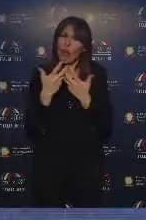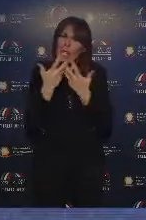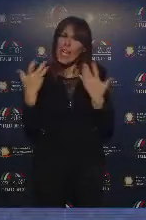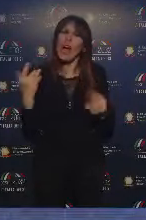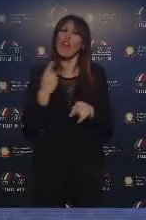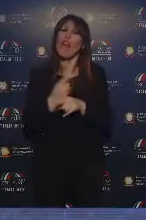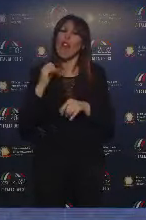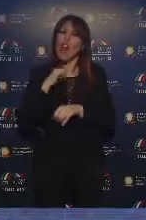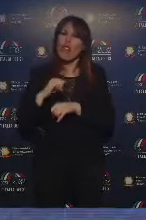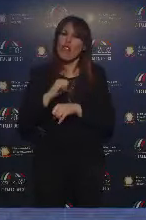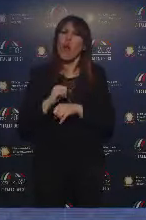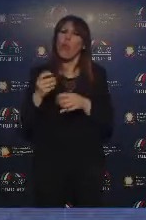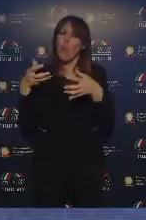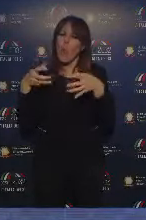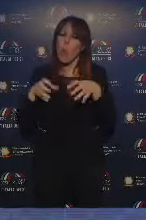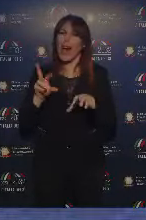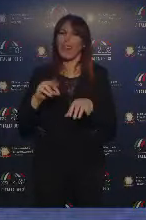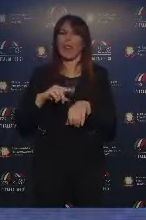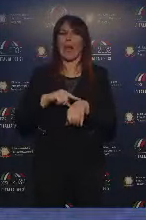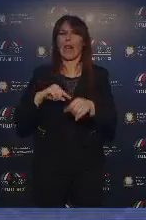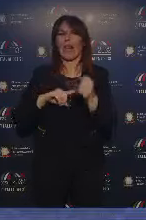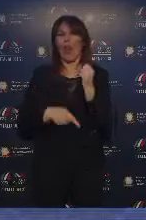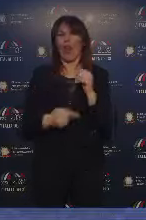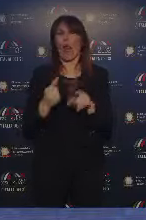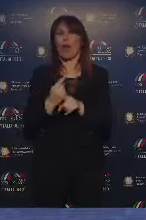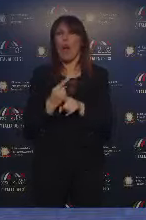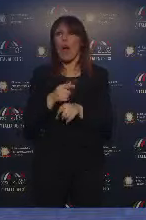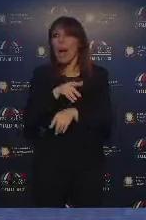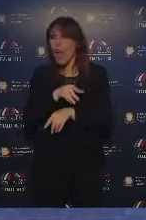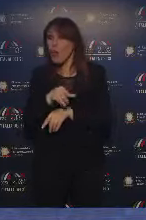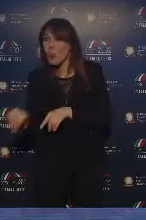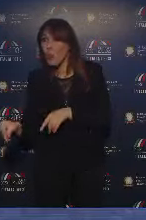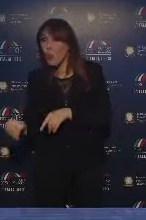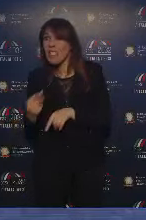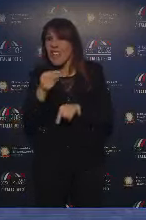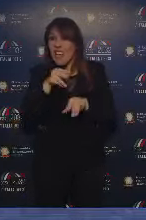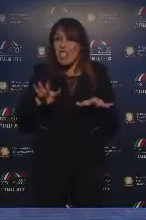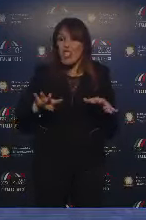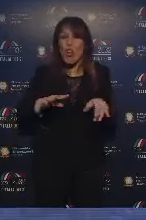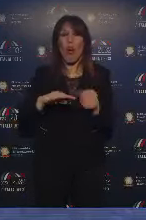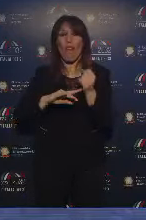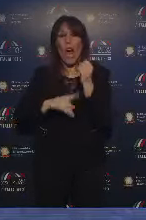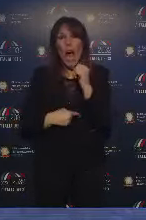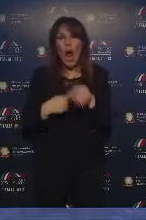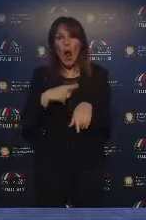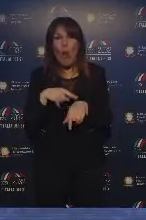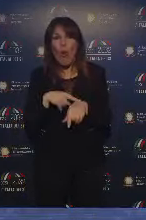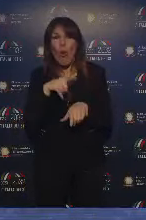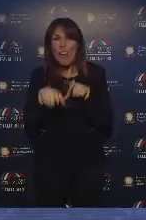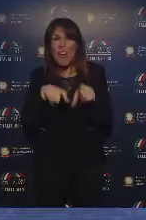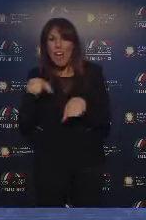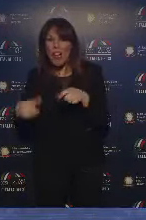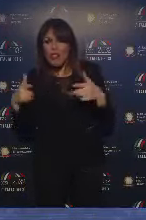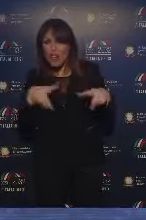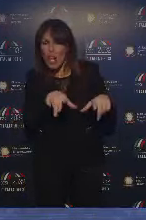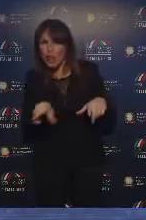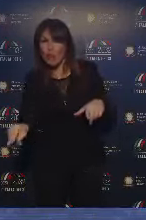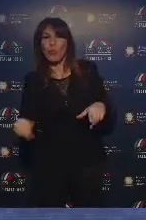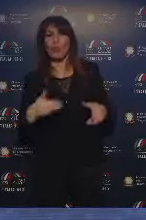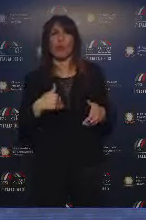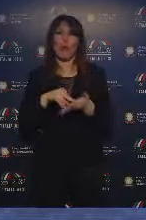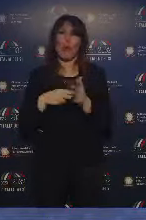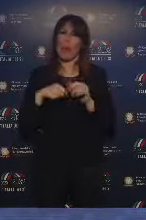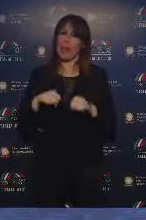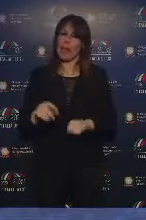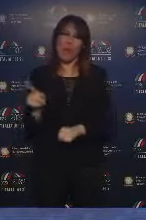all'ora Se tu pensi di costringere tutti in tutta la città a andare a 29 all'ora evidentemente non è un problema di salute